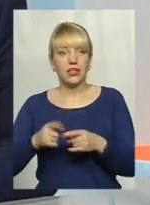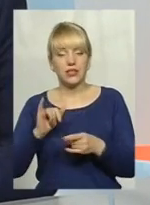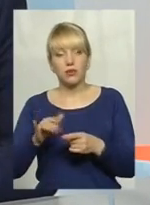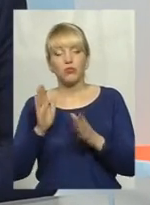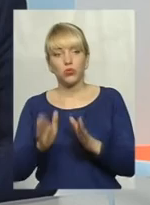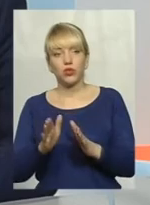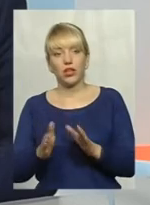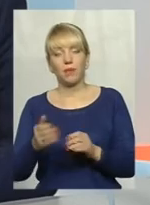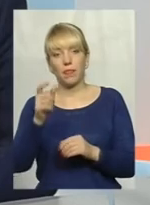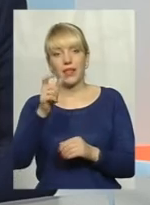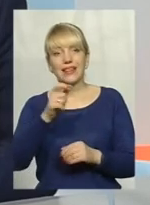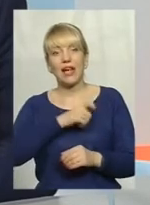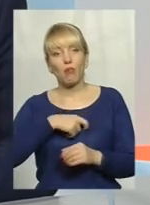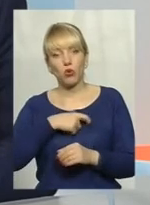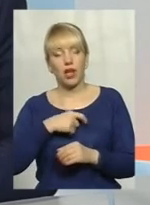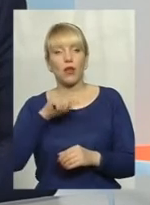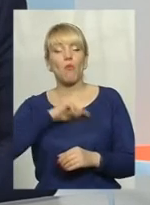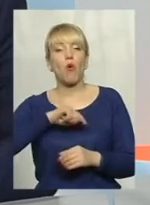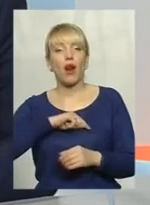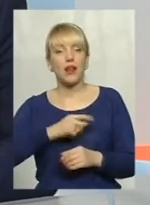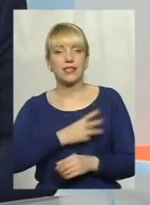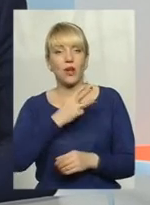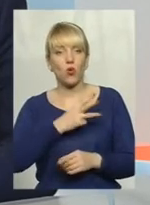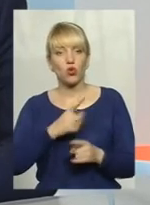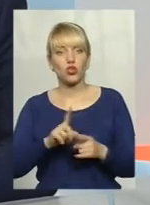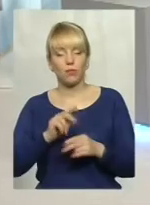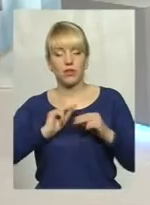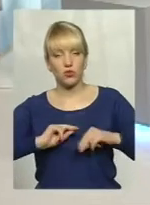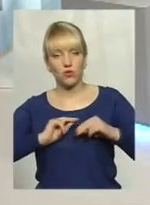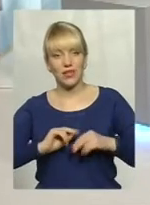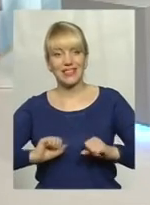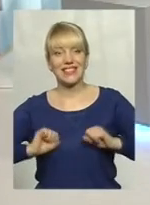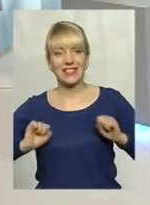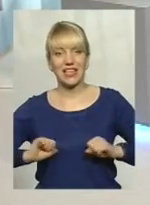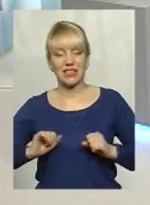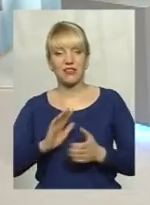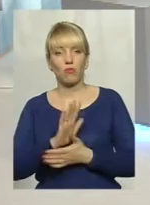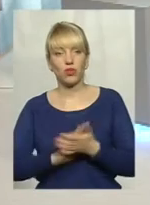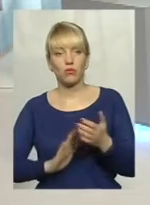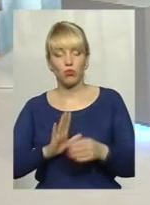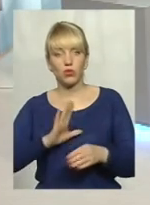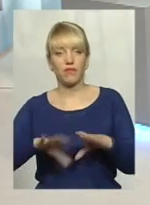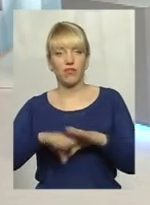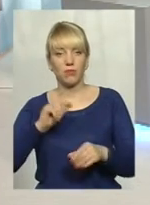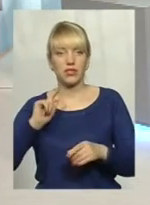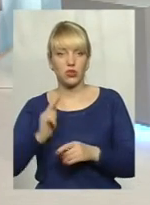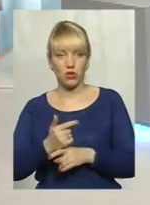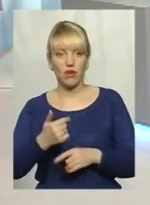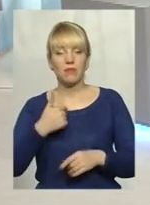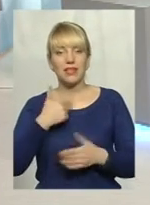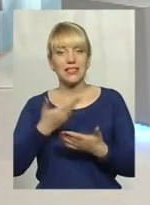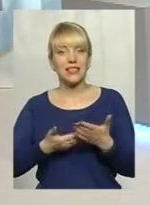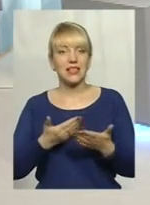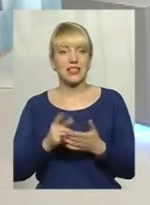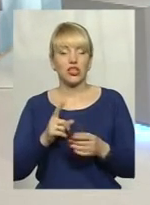буде йому моральним заохоченням працювати, старатися і в подальшому бути вибраним знову. Мені здається, для